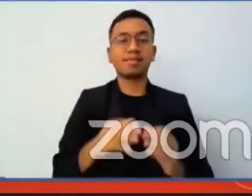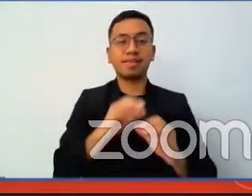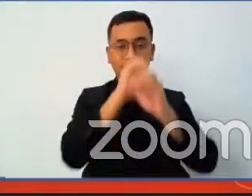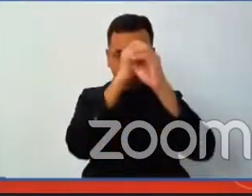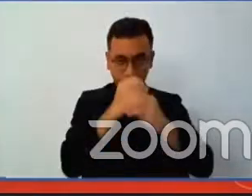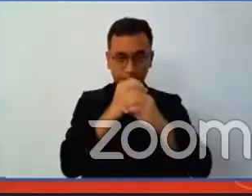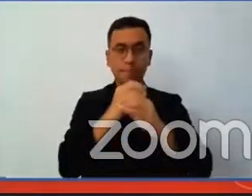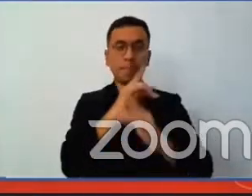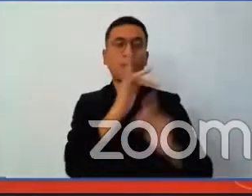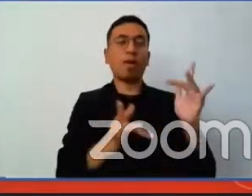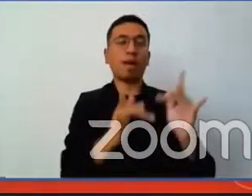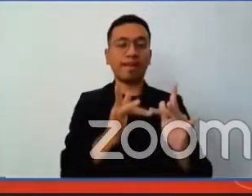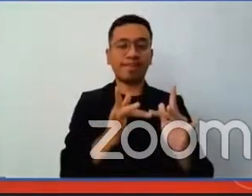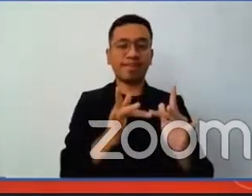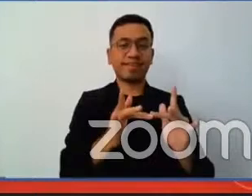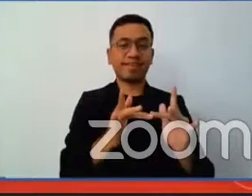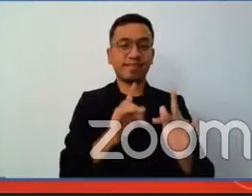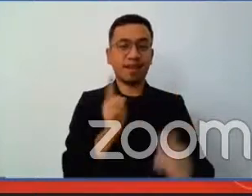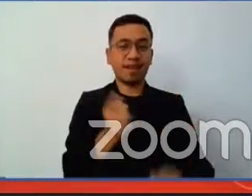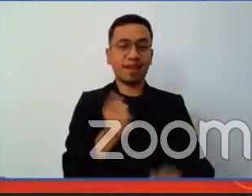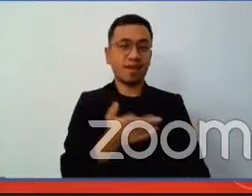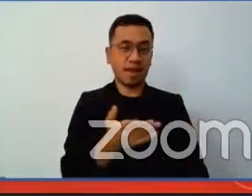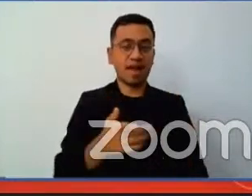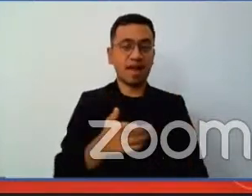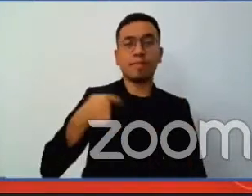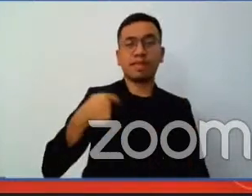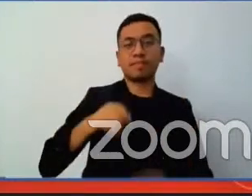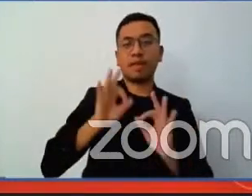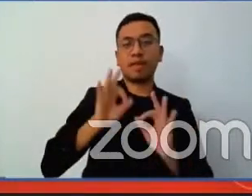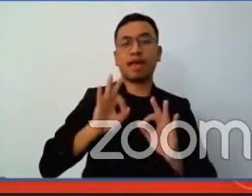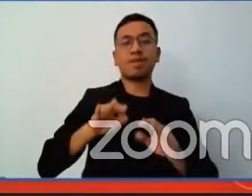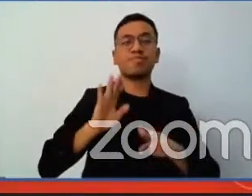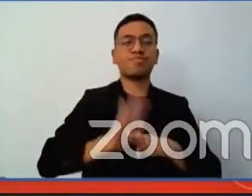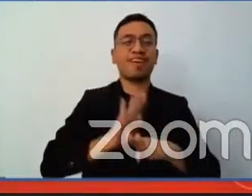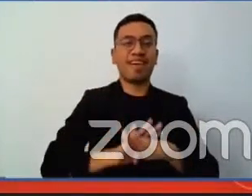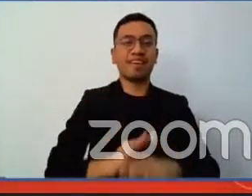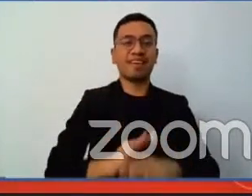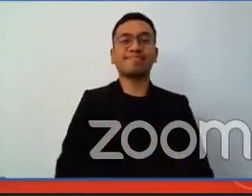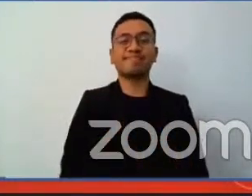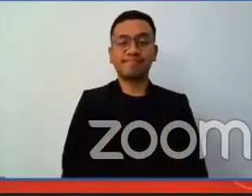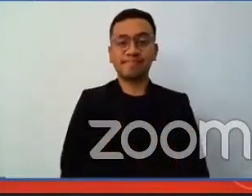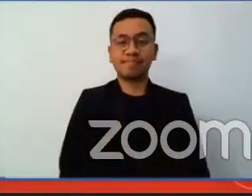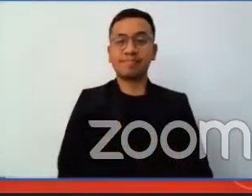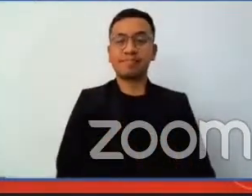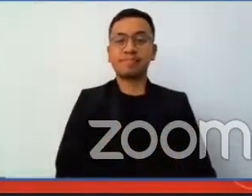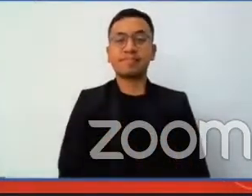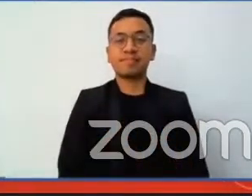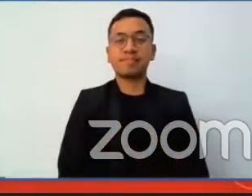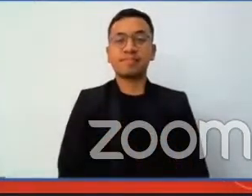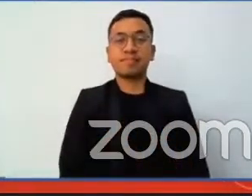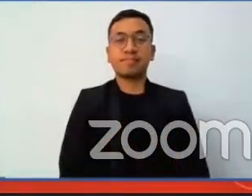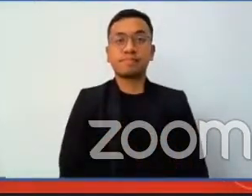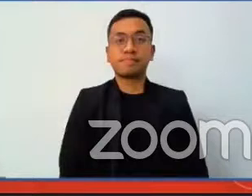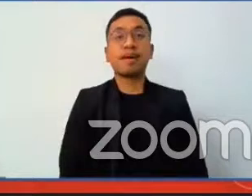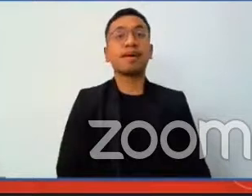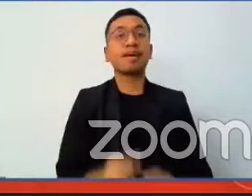Laboratorium Maya yang disediakan oleh Kemendikbud. Nah, namun pada saat penerapannya